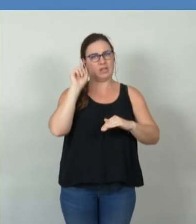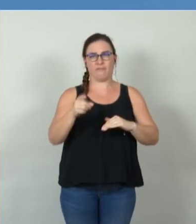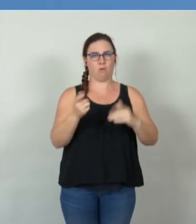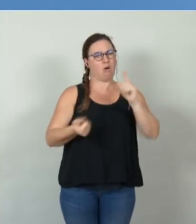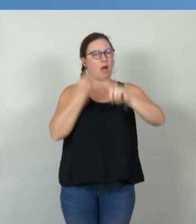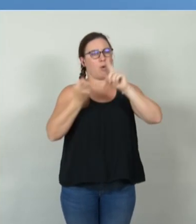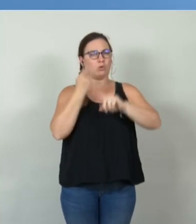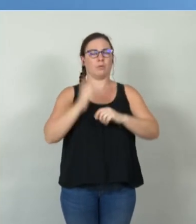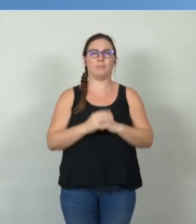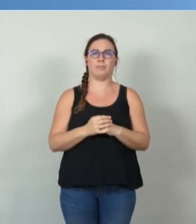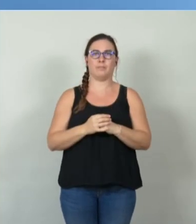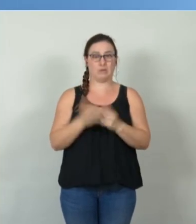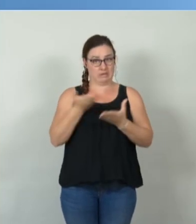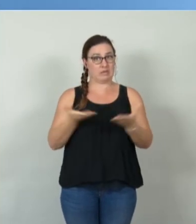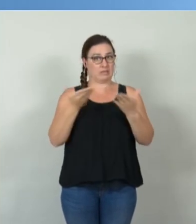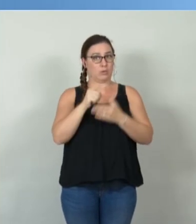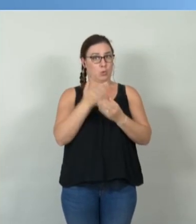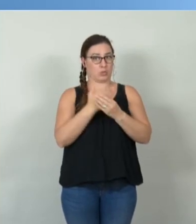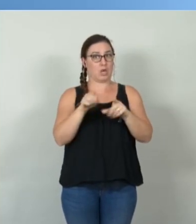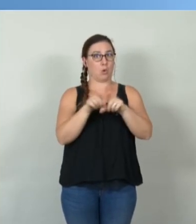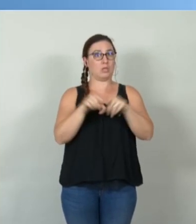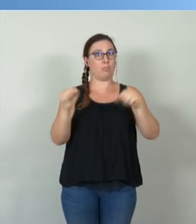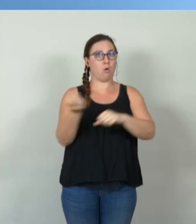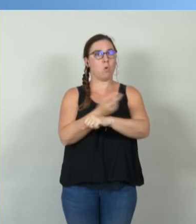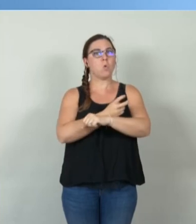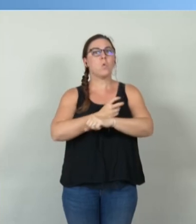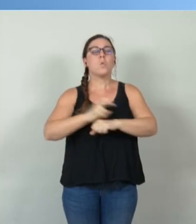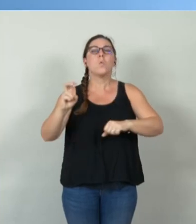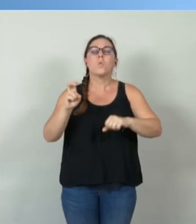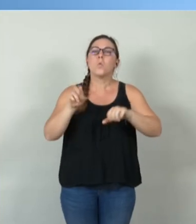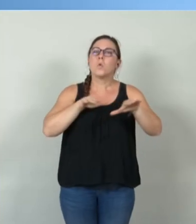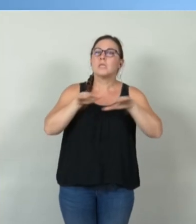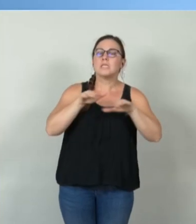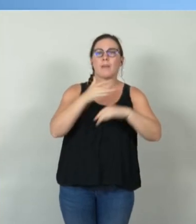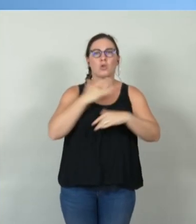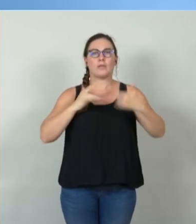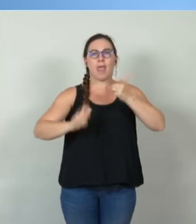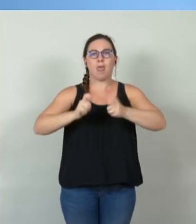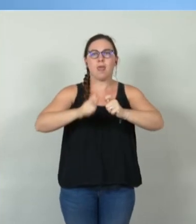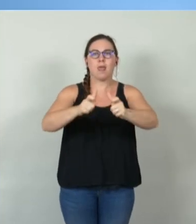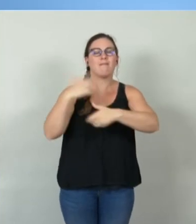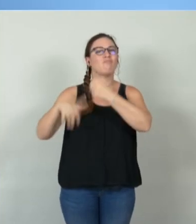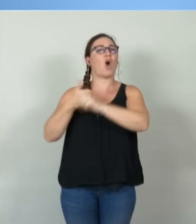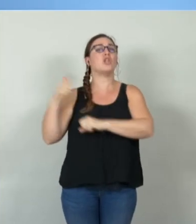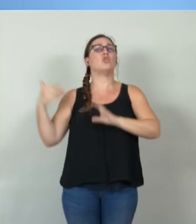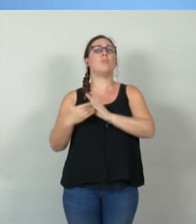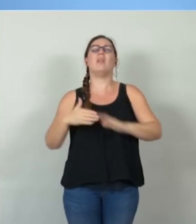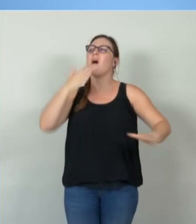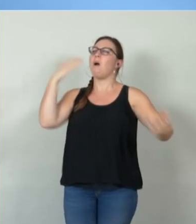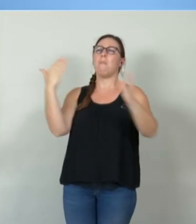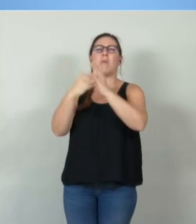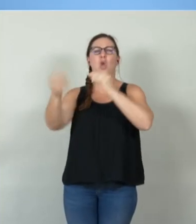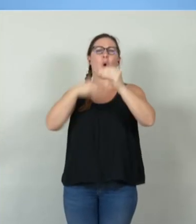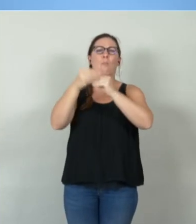cette affaire dit aussi les menaces qui pèsent plus que jamais sur notre système de santé dont on disait au début des années 2000 qu'il était le meilleur du monde